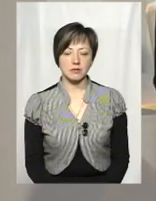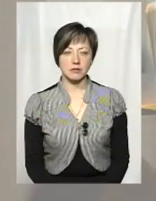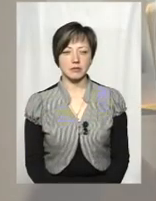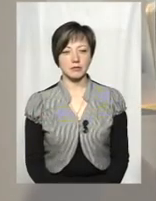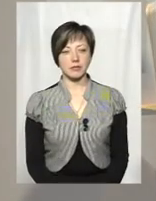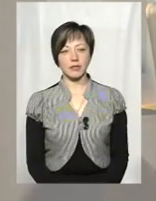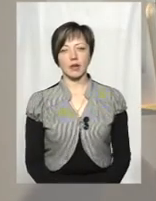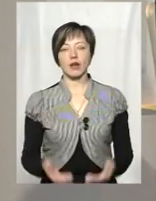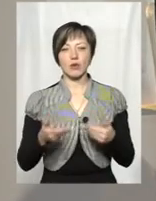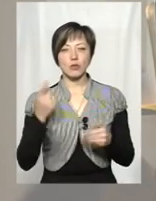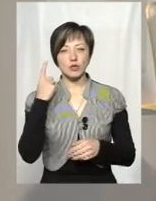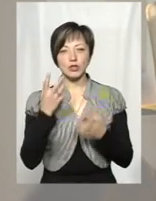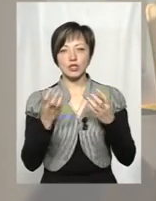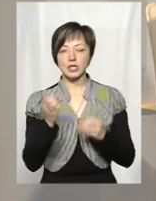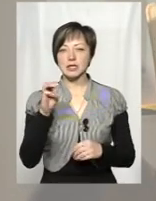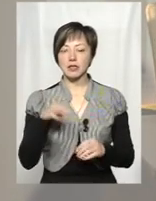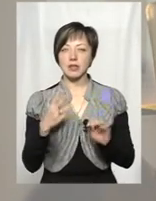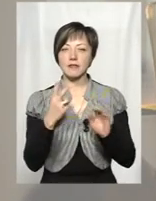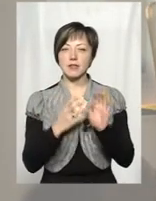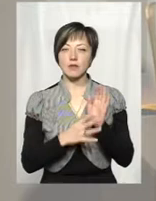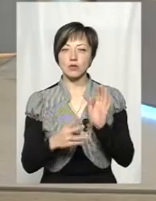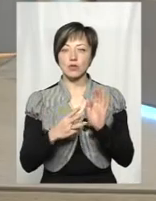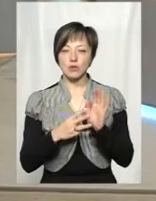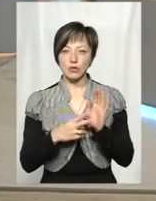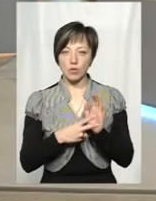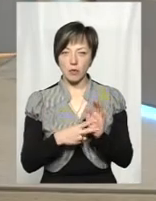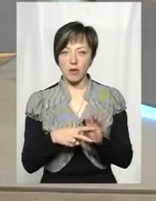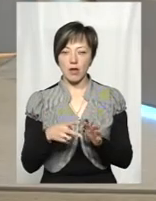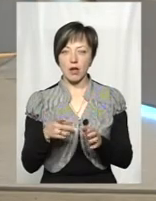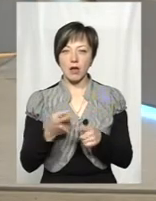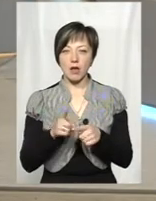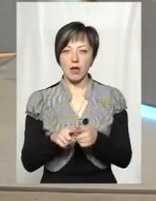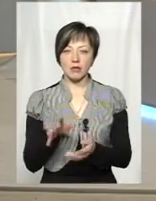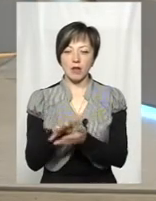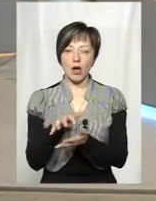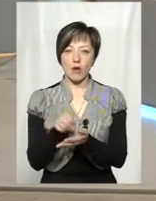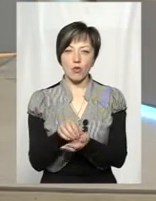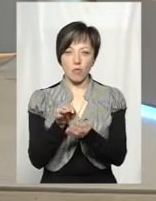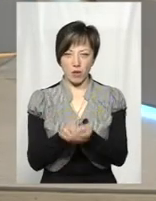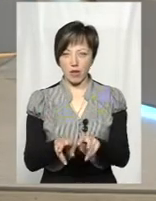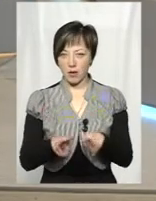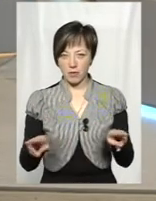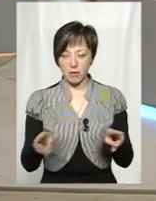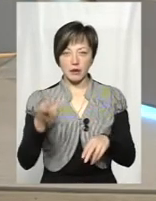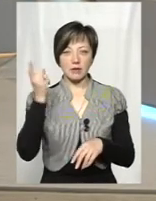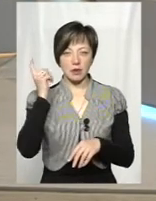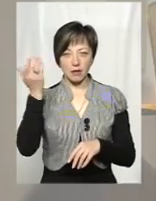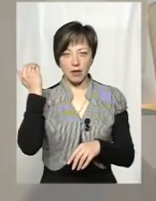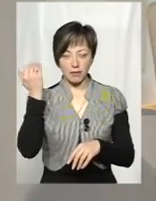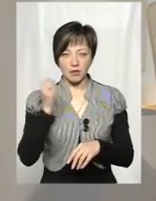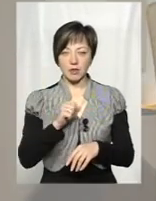От ми почули про це, а є ще стаття 297 «Наруга над могилою». Кургани – це ж теж могили, ну, але давні дуже давні. Могили,